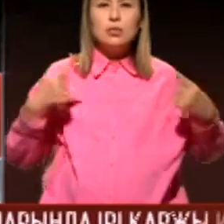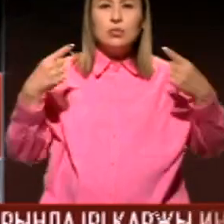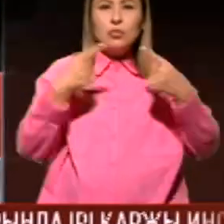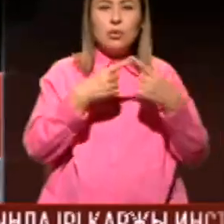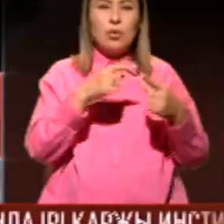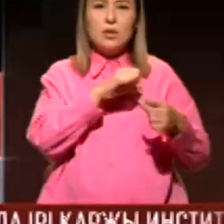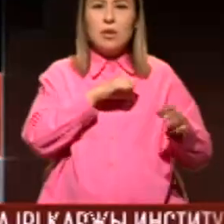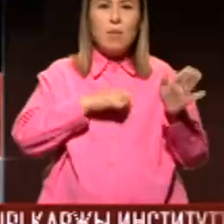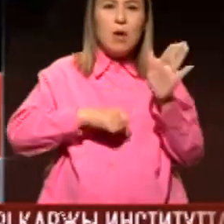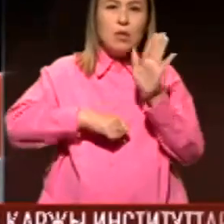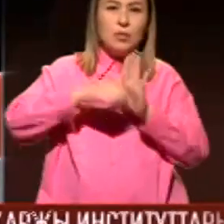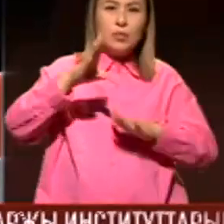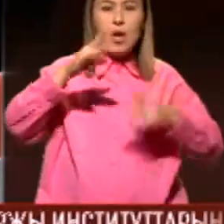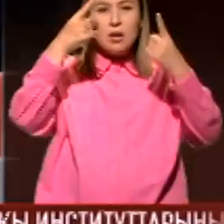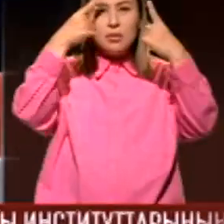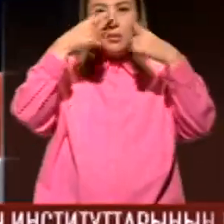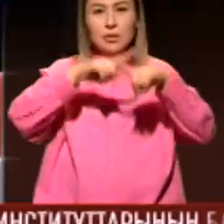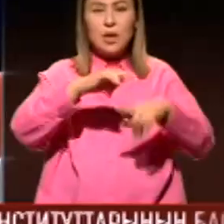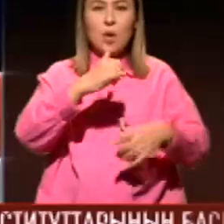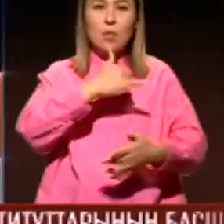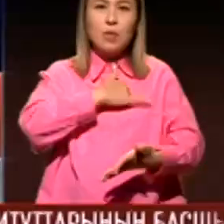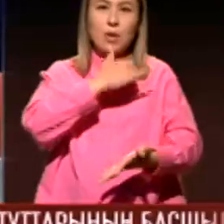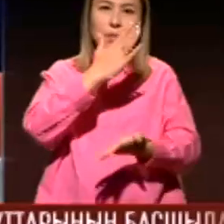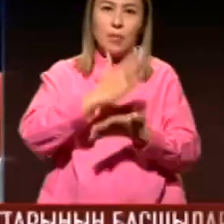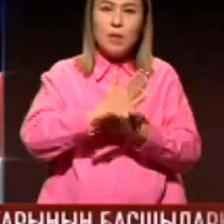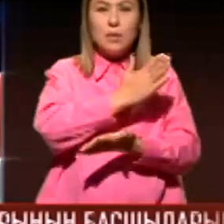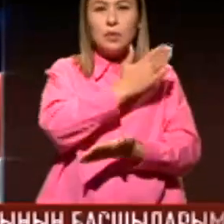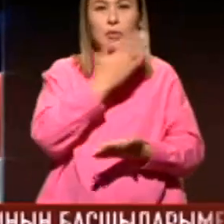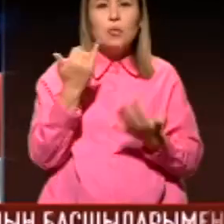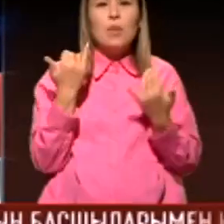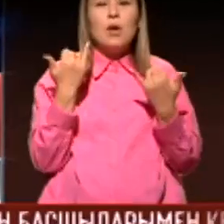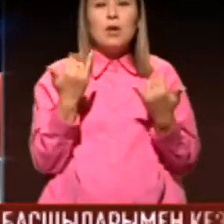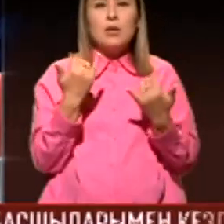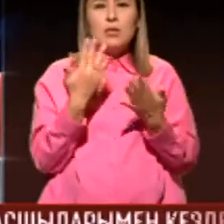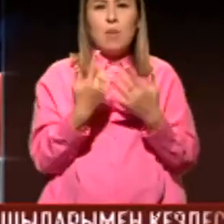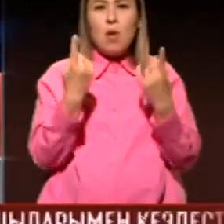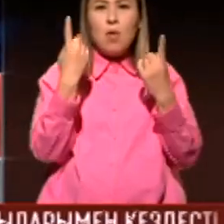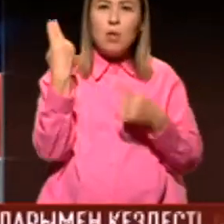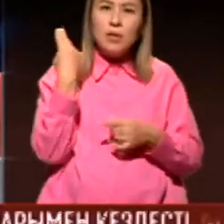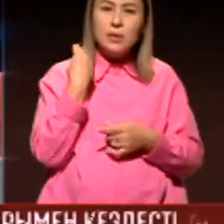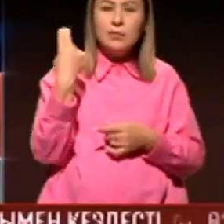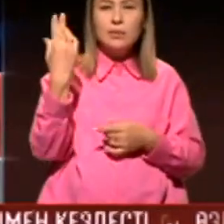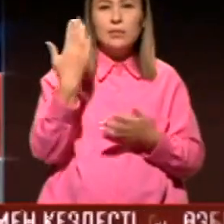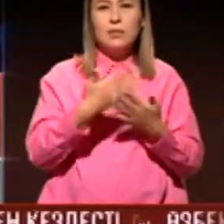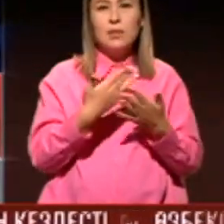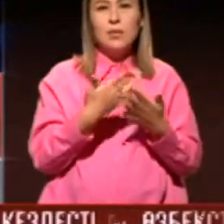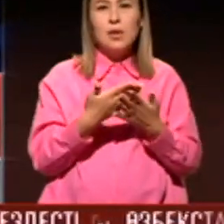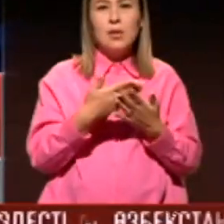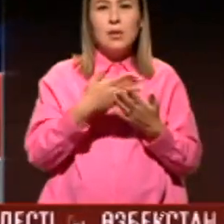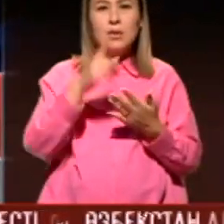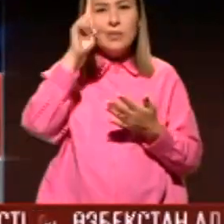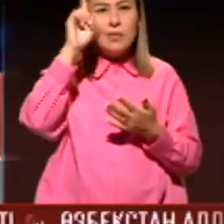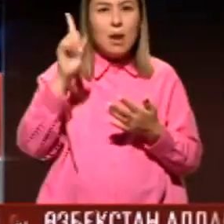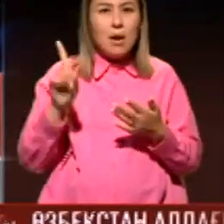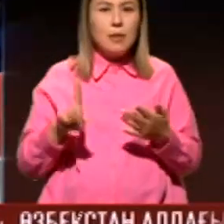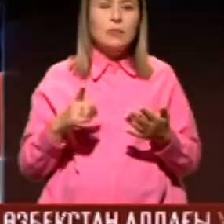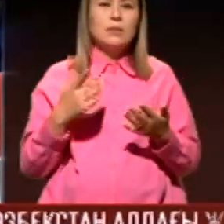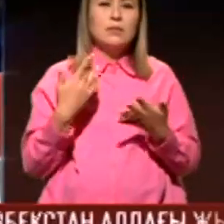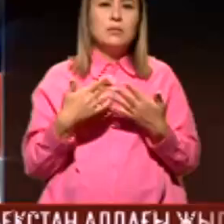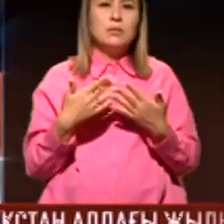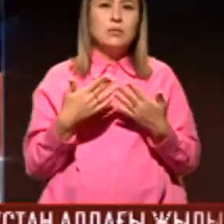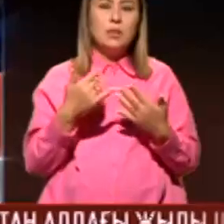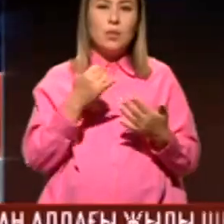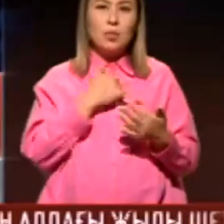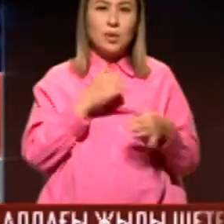озық қару-жарақпен қамтамасыз етілген? Бізде жаңа Ұлыбританияның, Израильдің, ақшының қарулары бар ма?